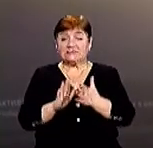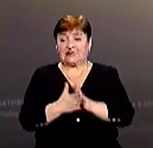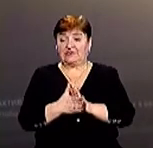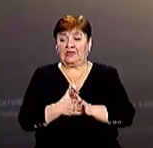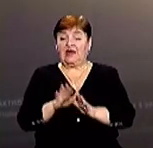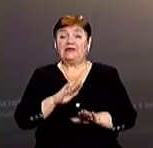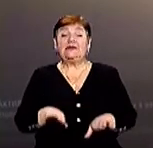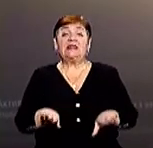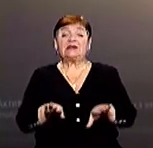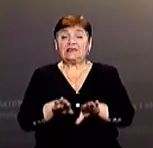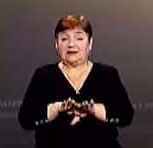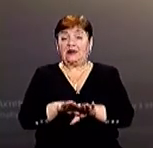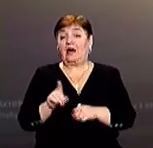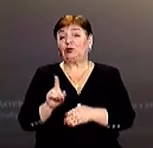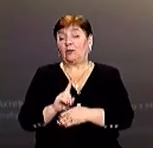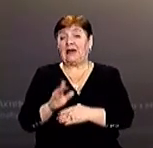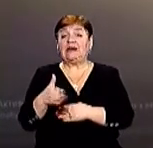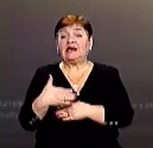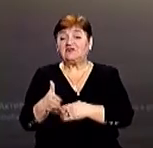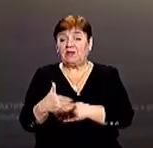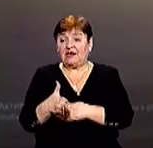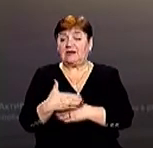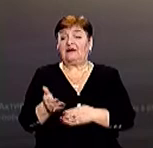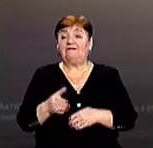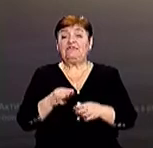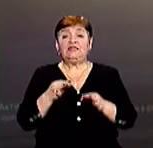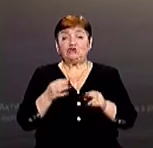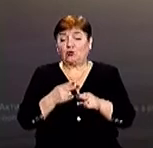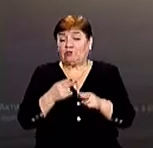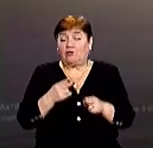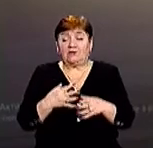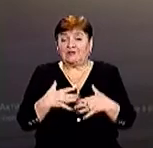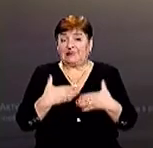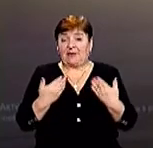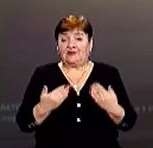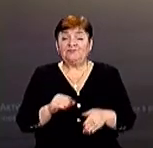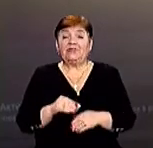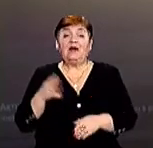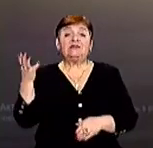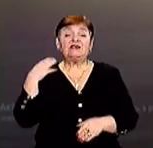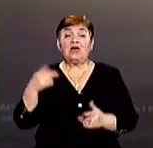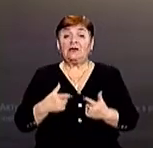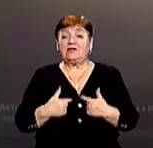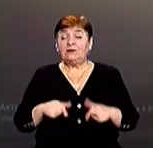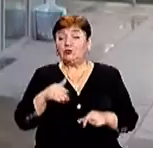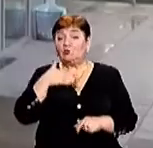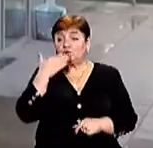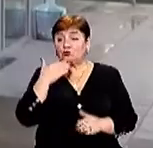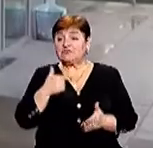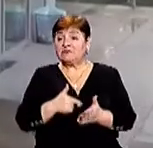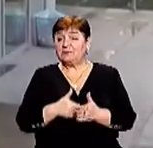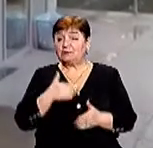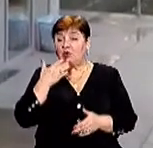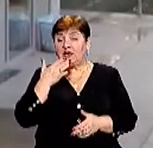двері не такі, а от вони нормальні дверки, ніде тут ржи немає, от він стоїть. Начальник відділу транспорту Ужгородської міськради